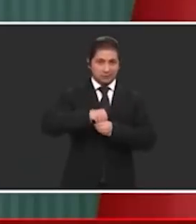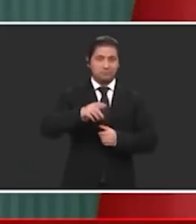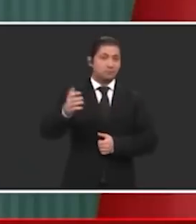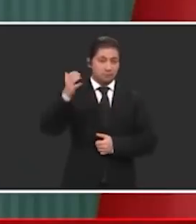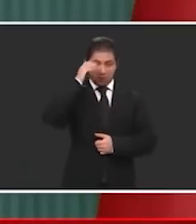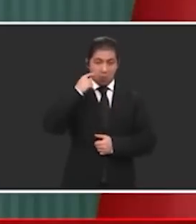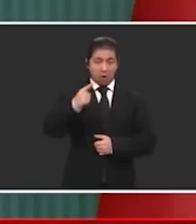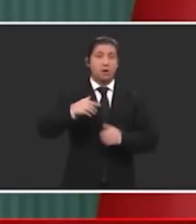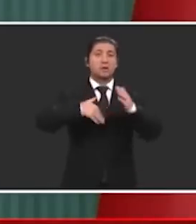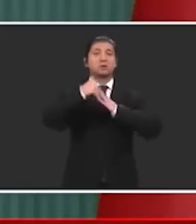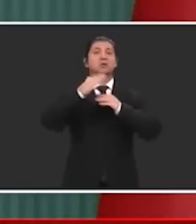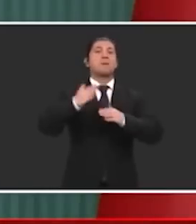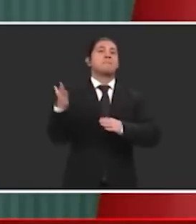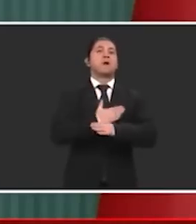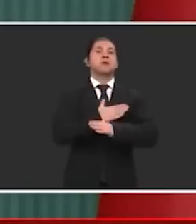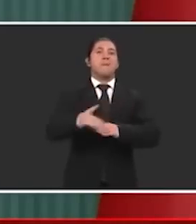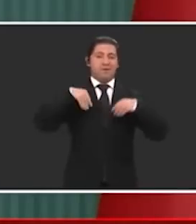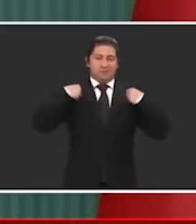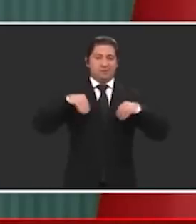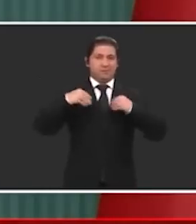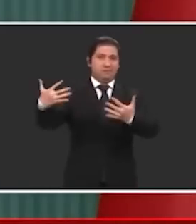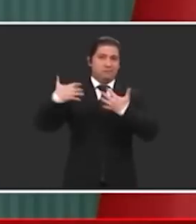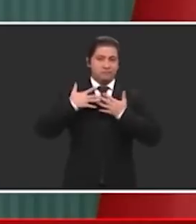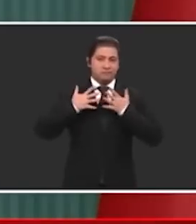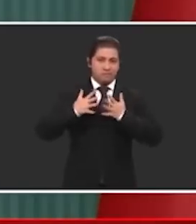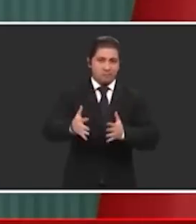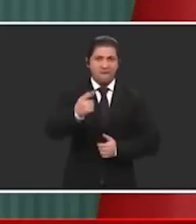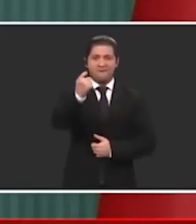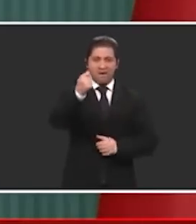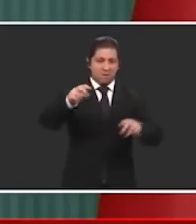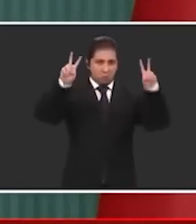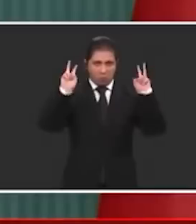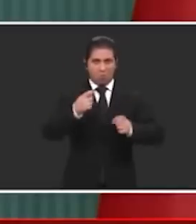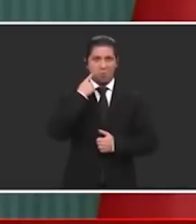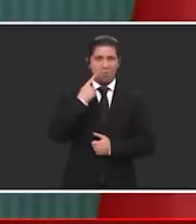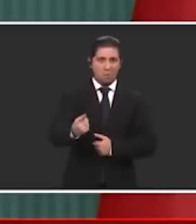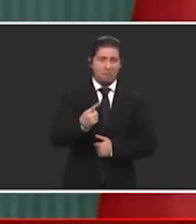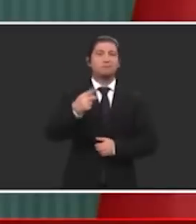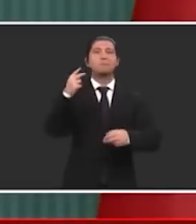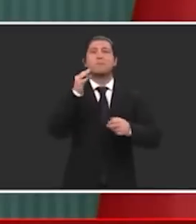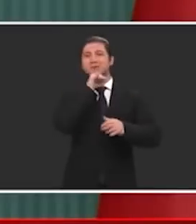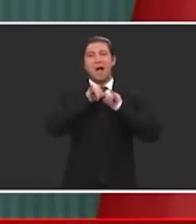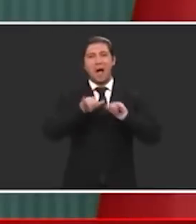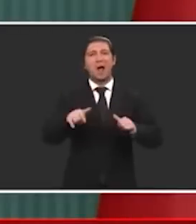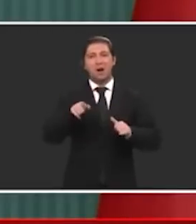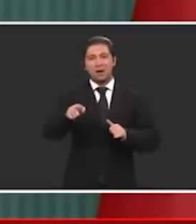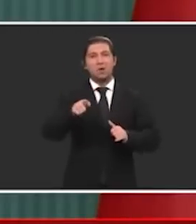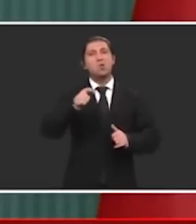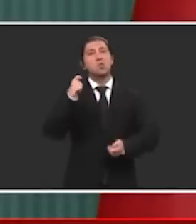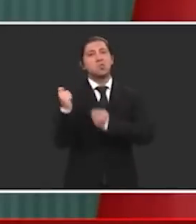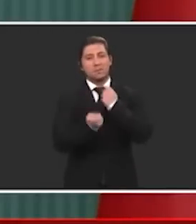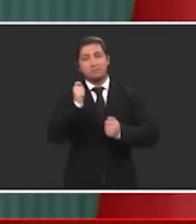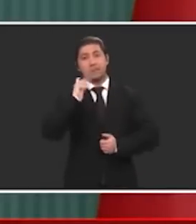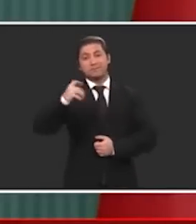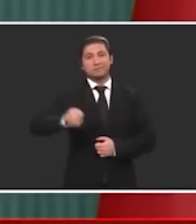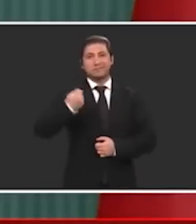özellikle inşaat malzemelerinin temini ve fiyatıyla ilgili benzer tamahkarlıkların